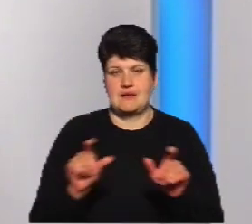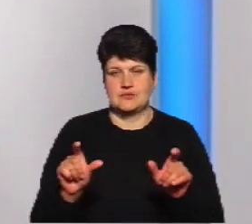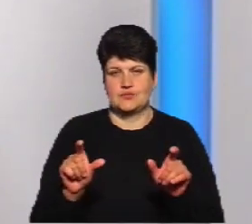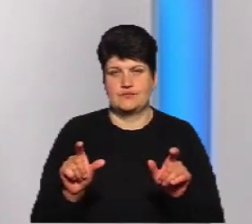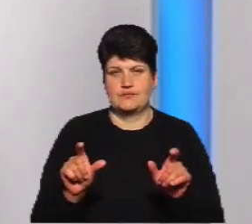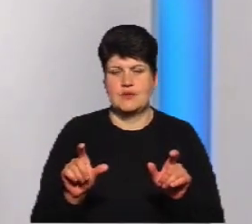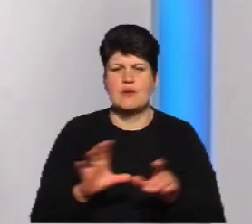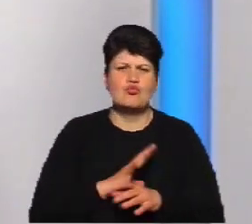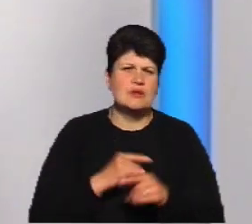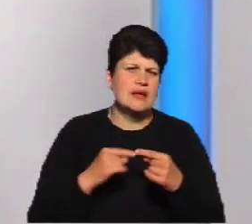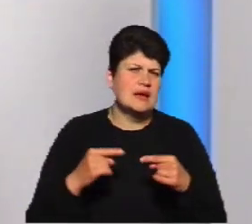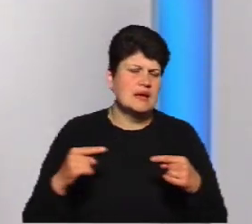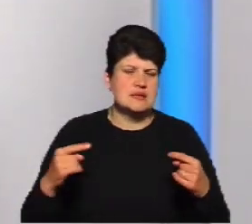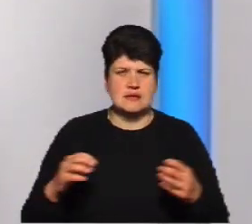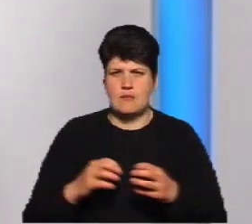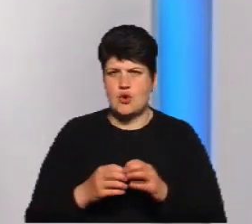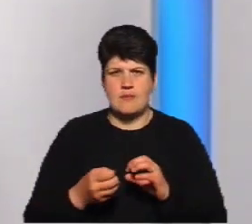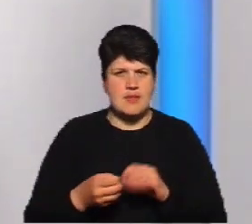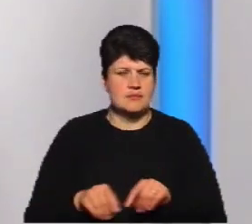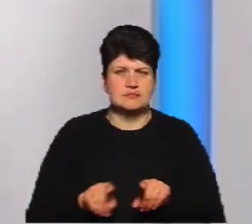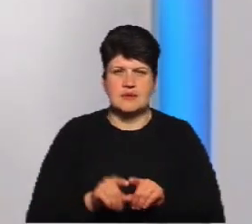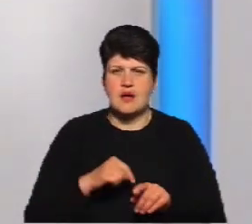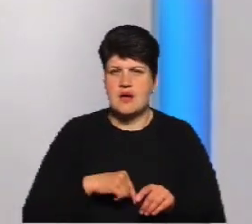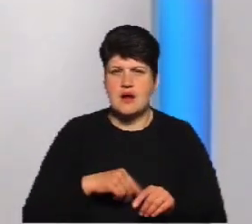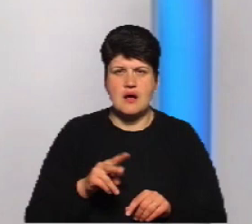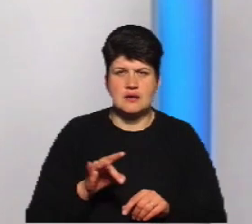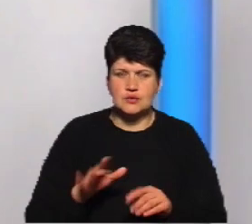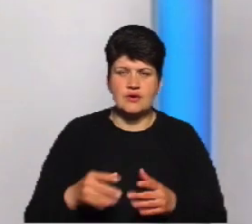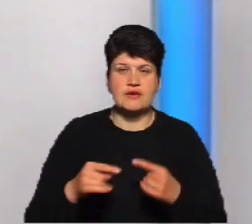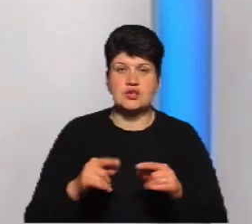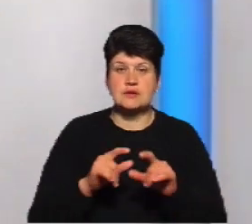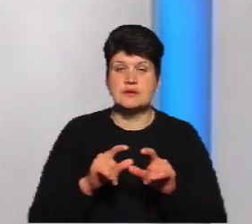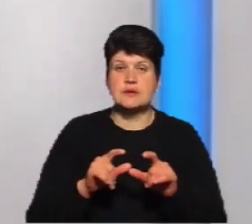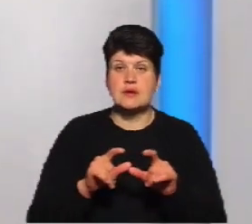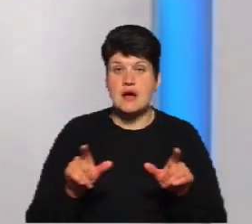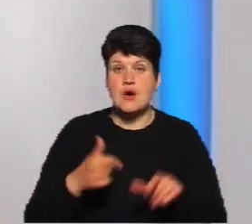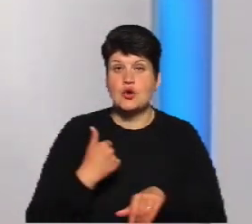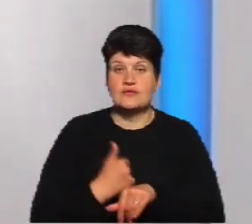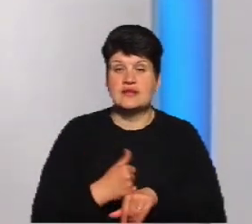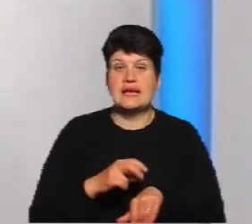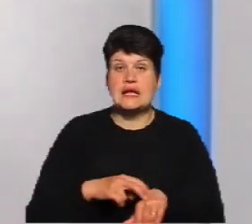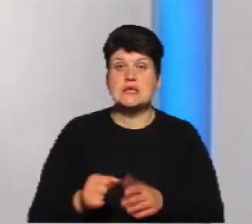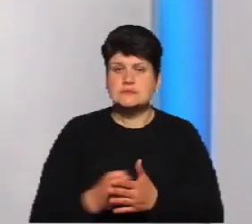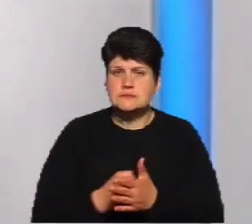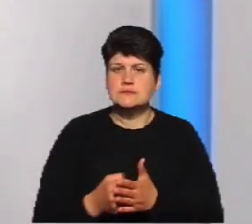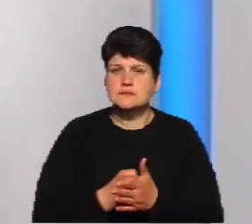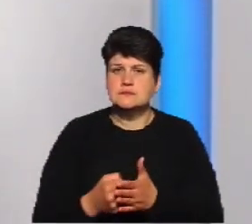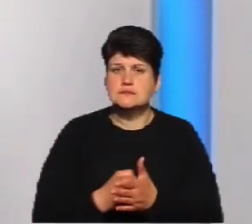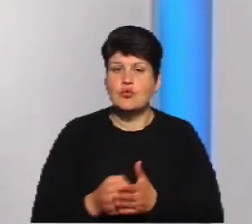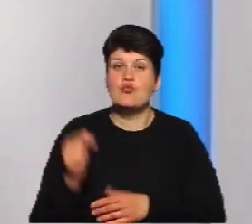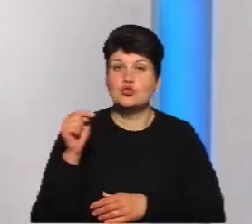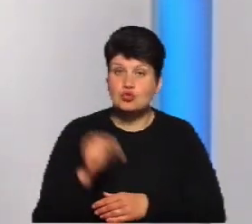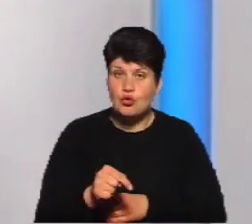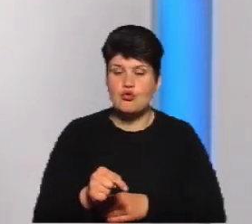різні там проблеми, подібного характеру, як по інших спорудах, але головний лікар добився таки того, що очисні